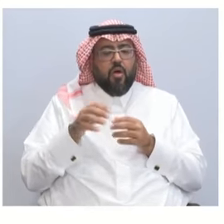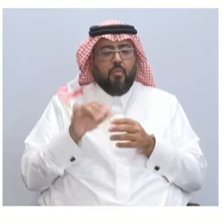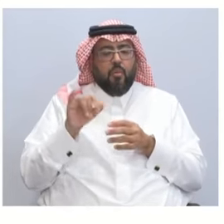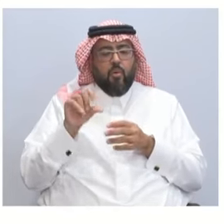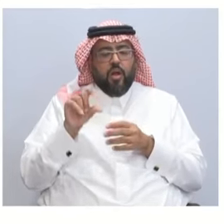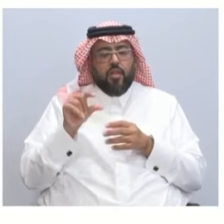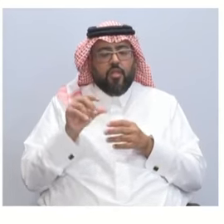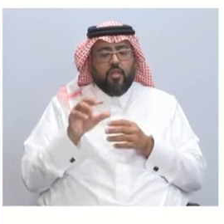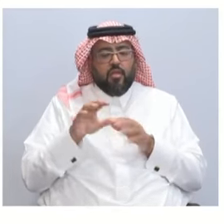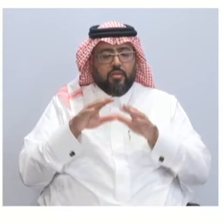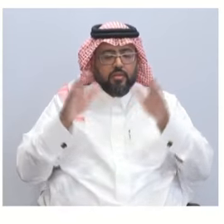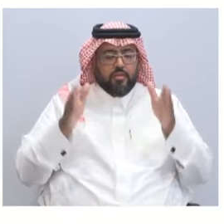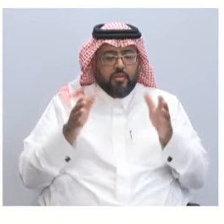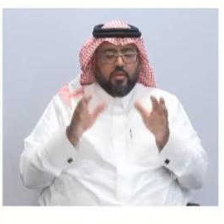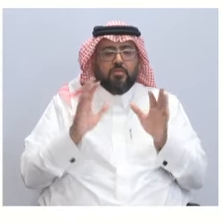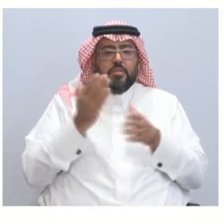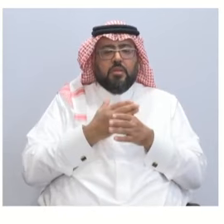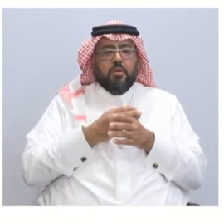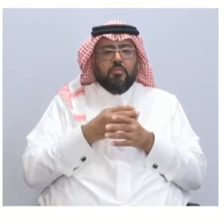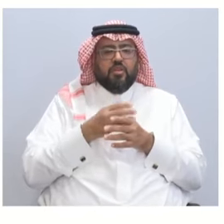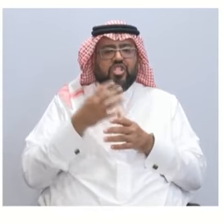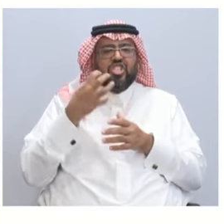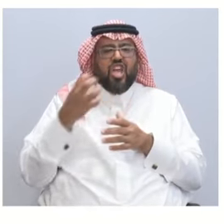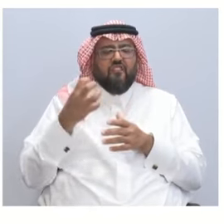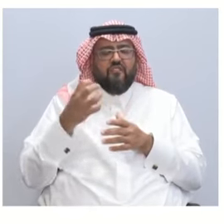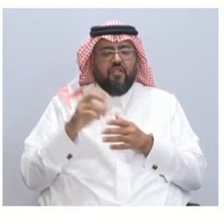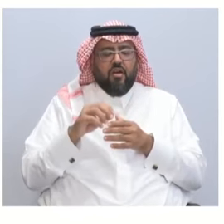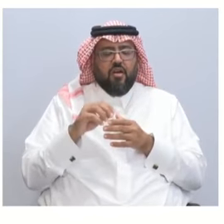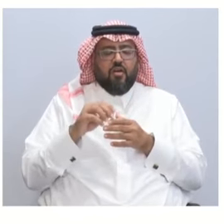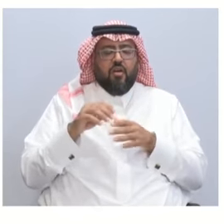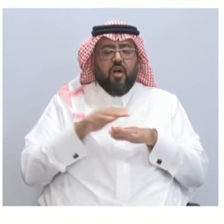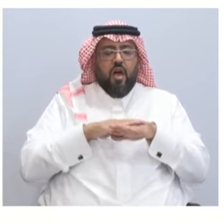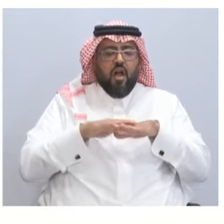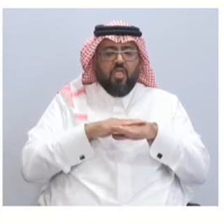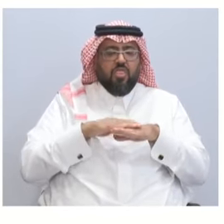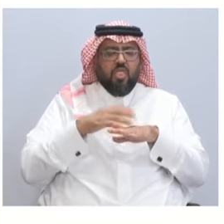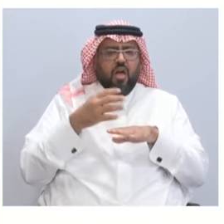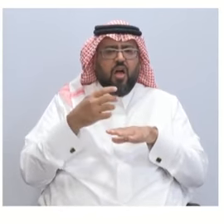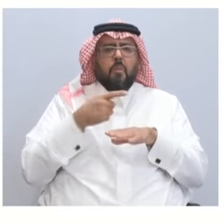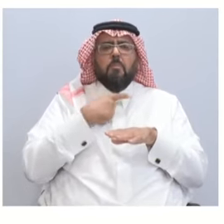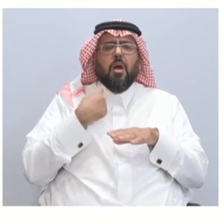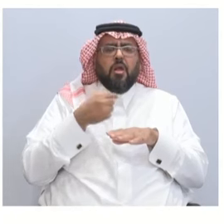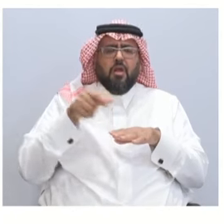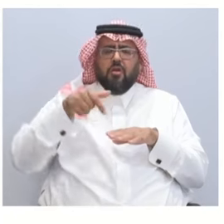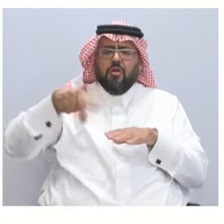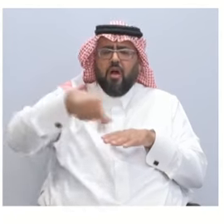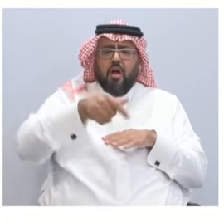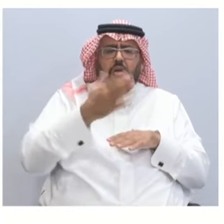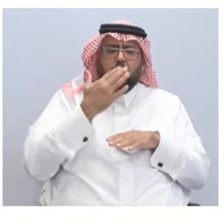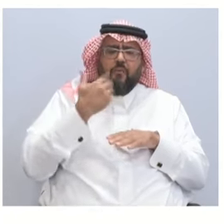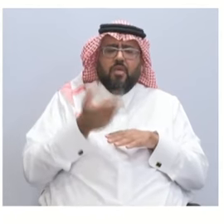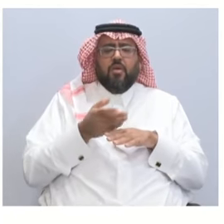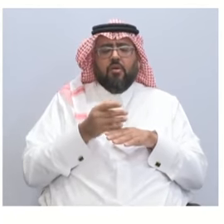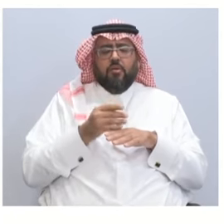الموارد بسبب الجفاف وطبيعه البيئه الصحراويه وخلو اراضيها من الانهار وقله